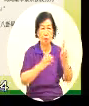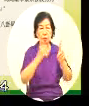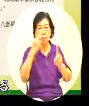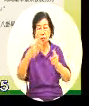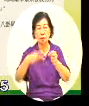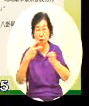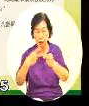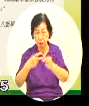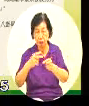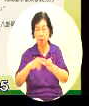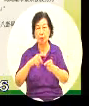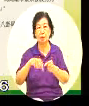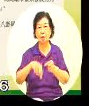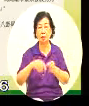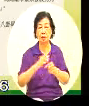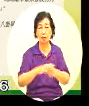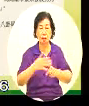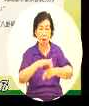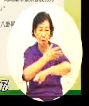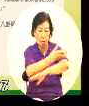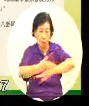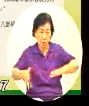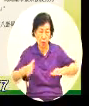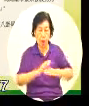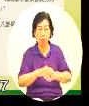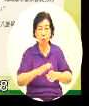来完成西陵沟个款自洪池。